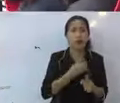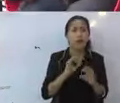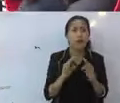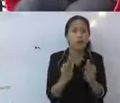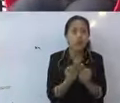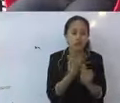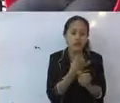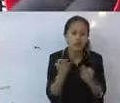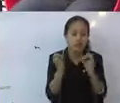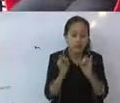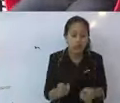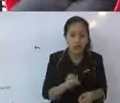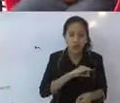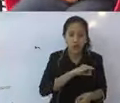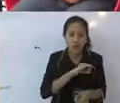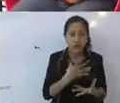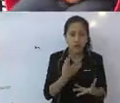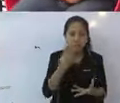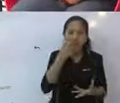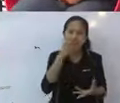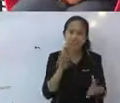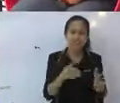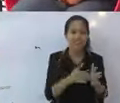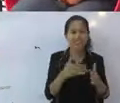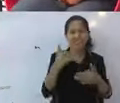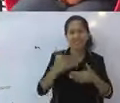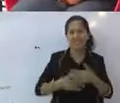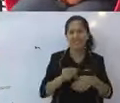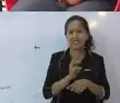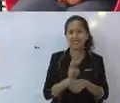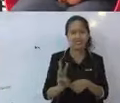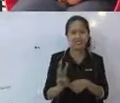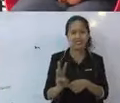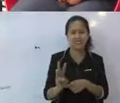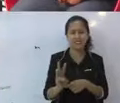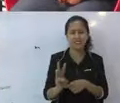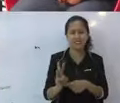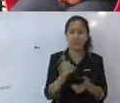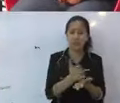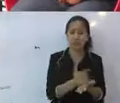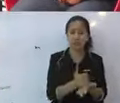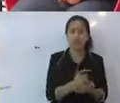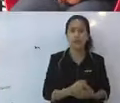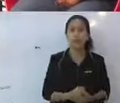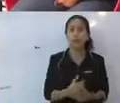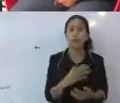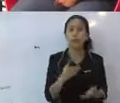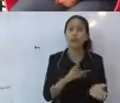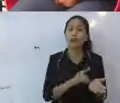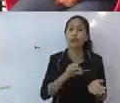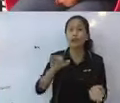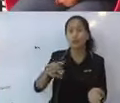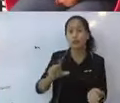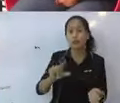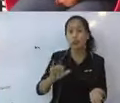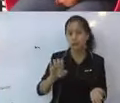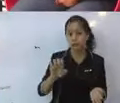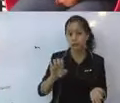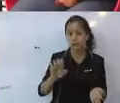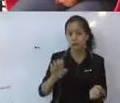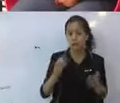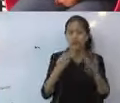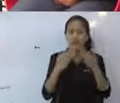natutunan sa IP. No? See you again next week. Amen, amen. Maraming salamat, Ma'am Ces. Alright, at Doc Julie. Oo,